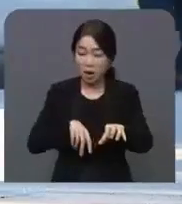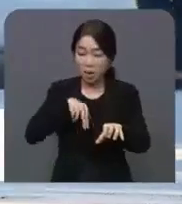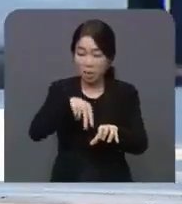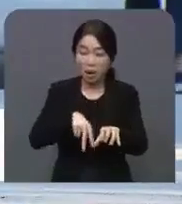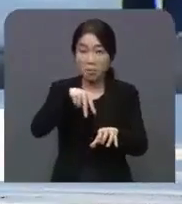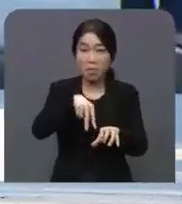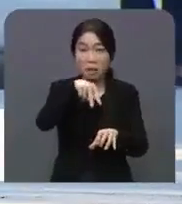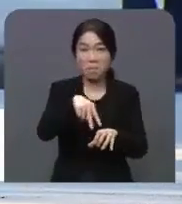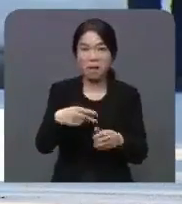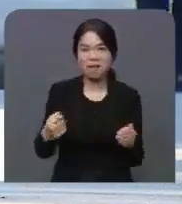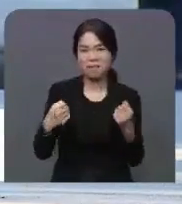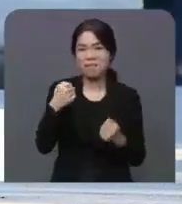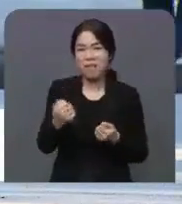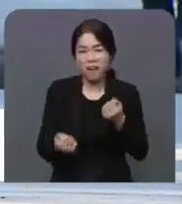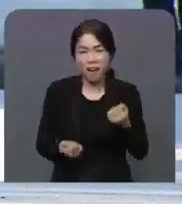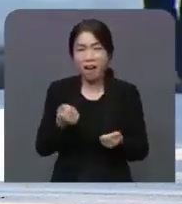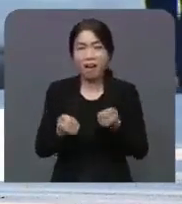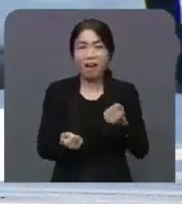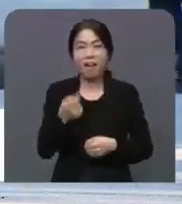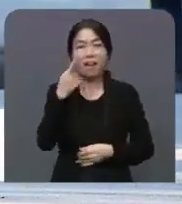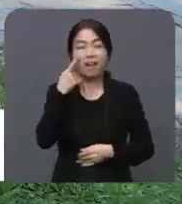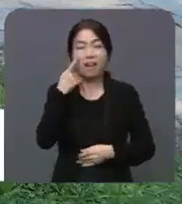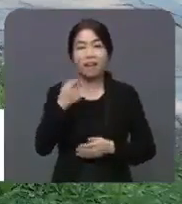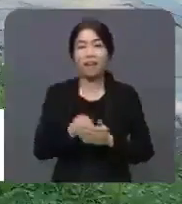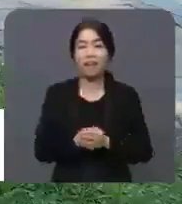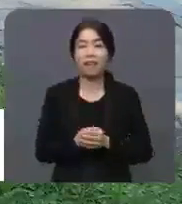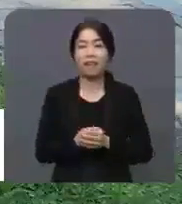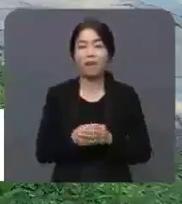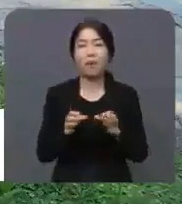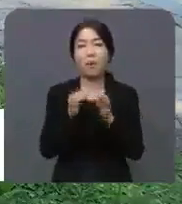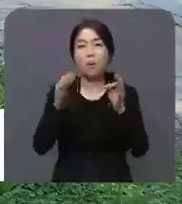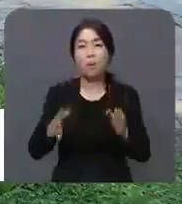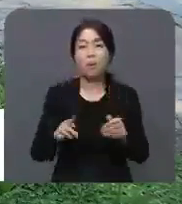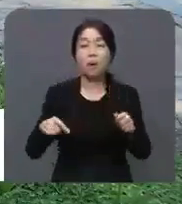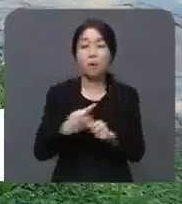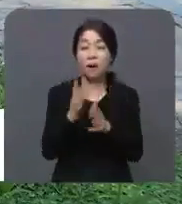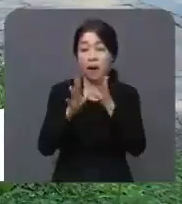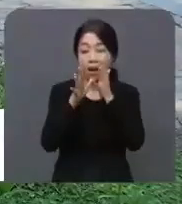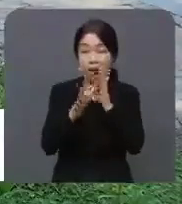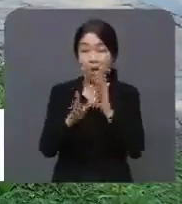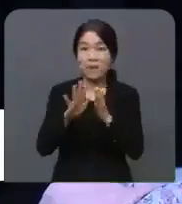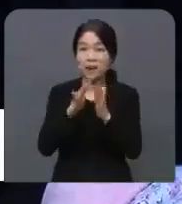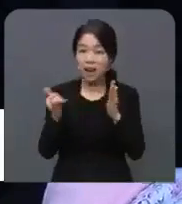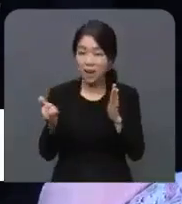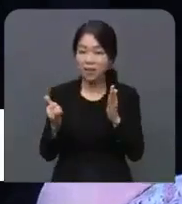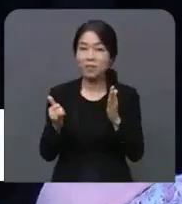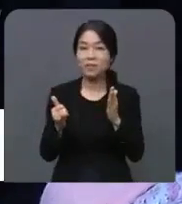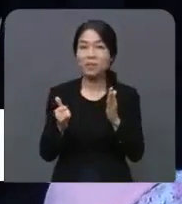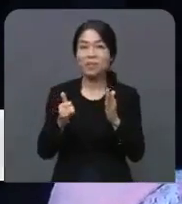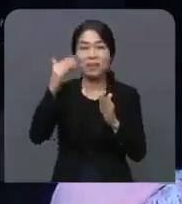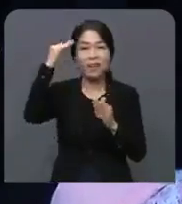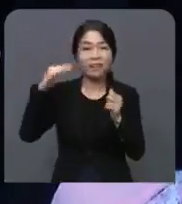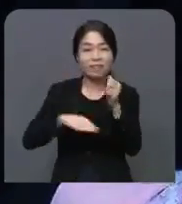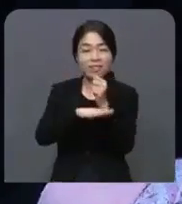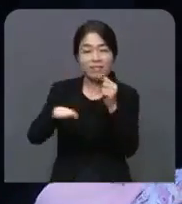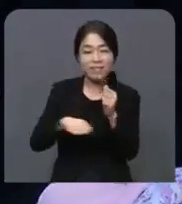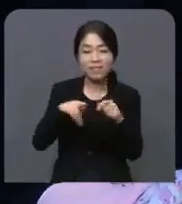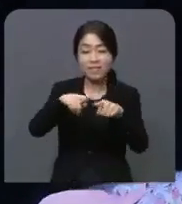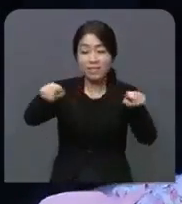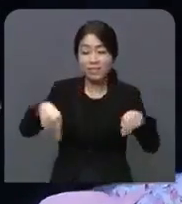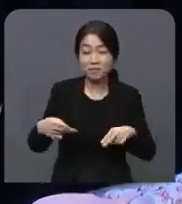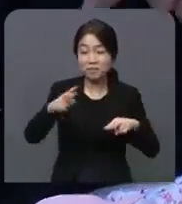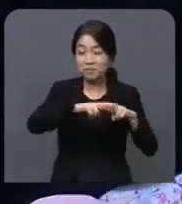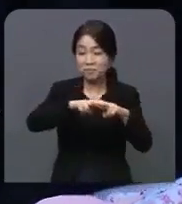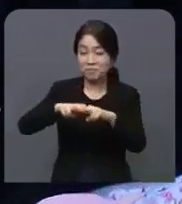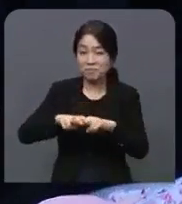건너고 힘차게 자전거 페달도 밟아보고 오랜만에 바깥 나들이에 나선 가족들은 그늘에 돗자리를 펴고 앉아